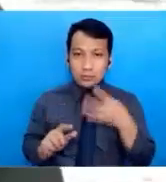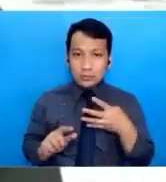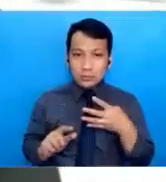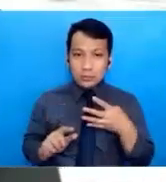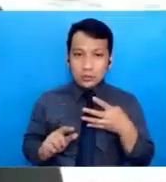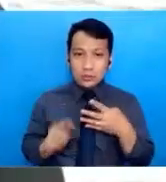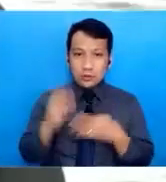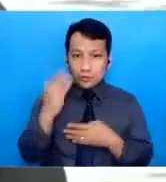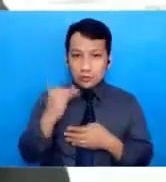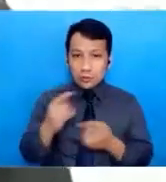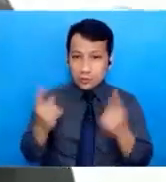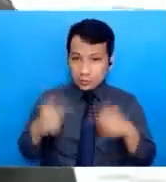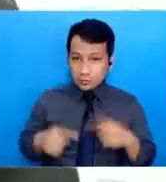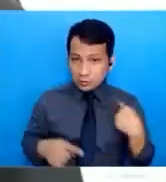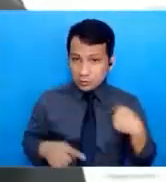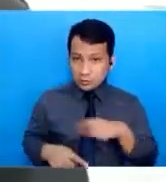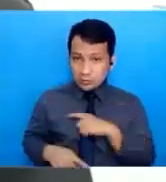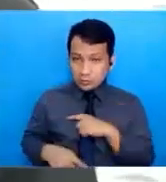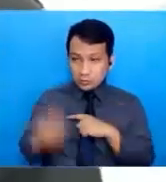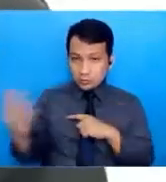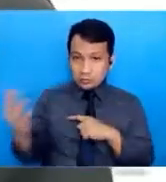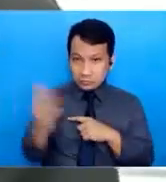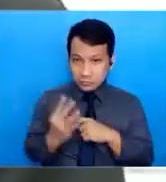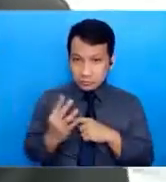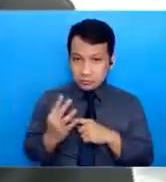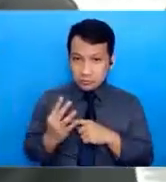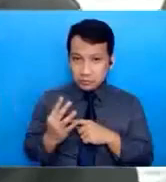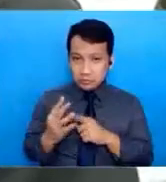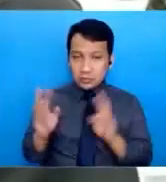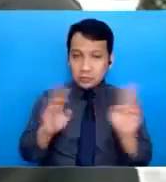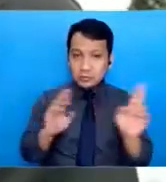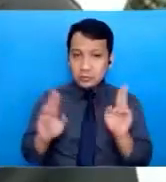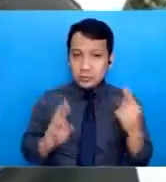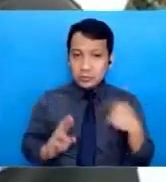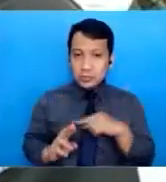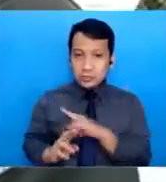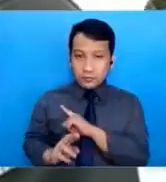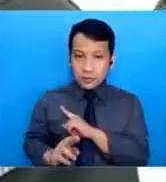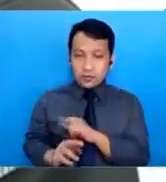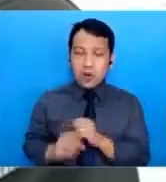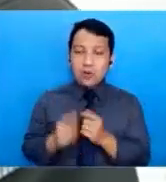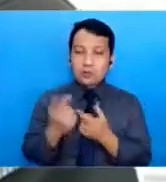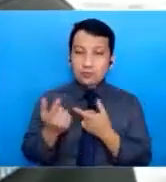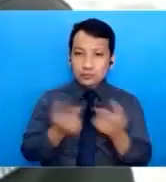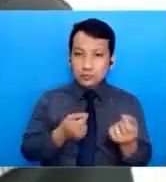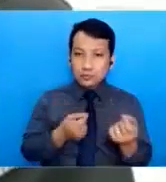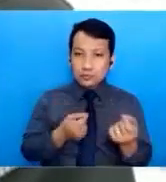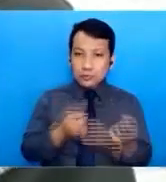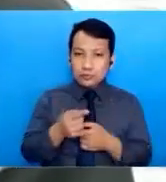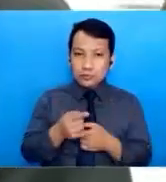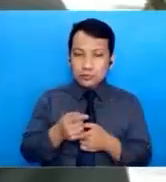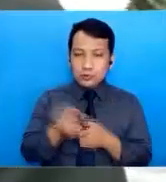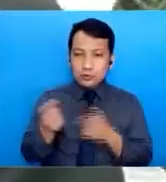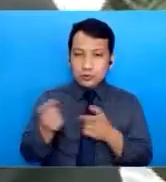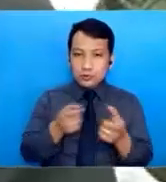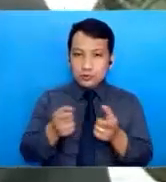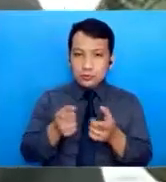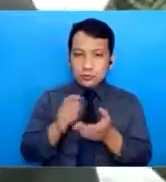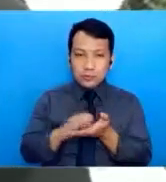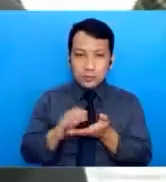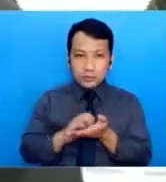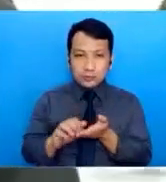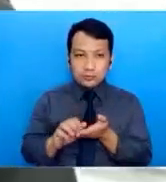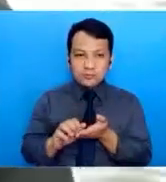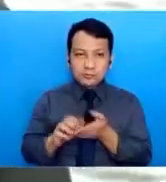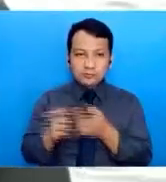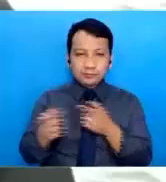nang magagawa natin pag nandyan na sila? Okay? We will just exercise maximum tolerance, but we will never